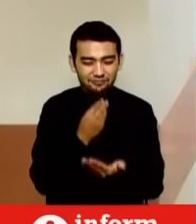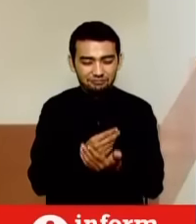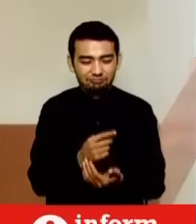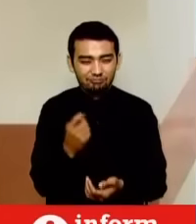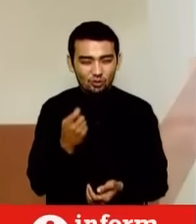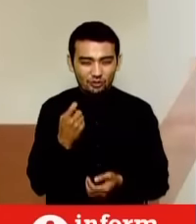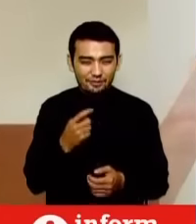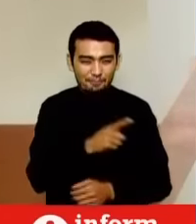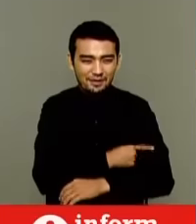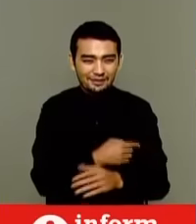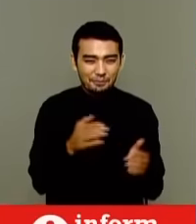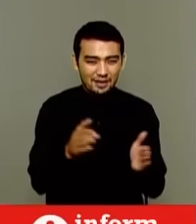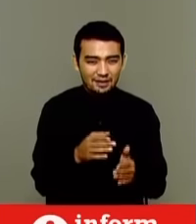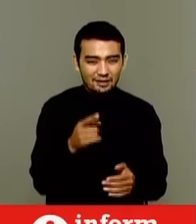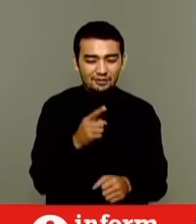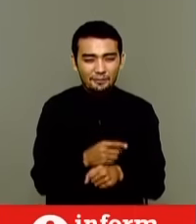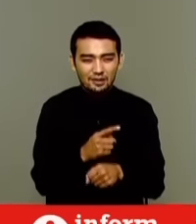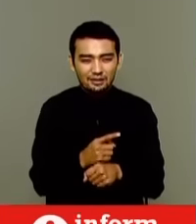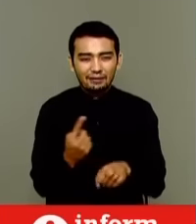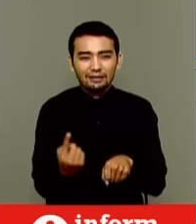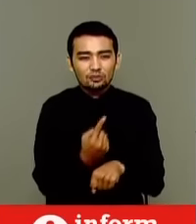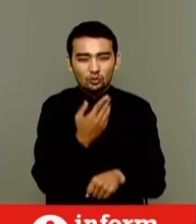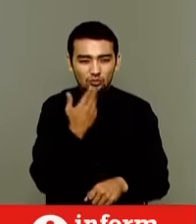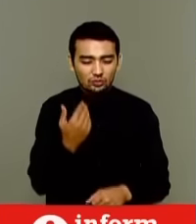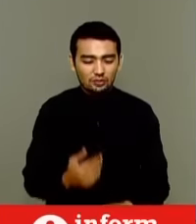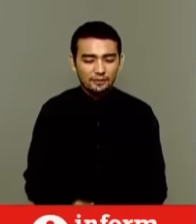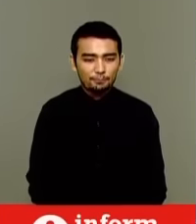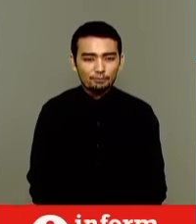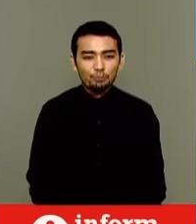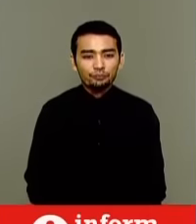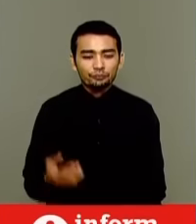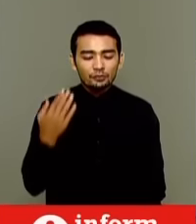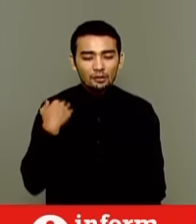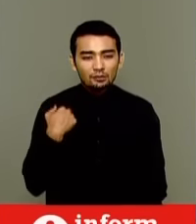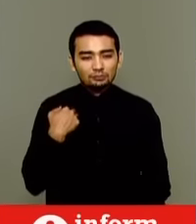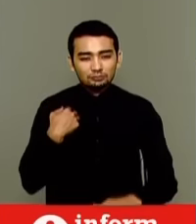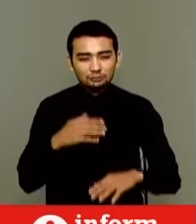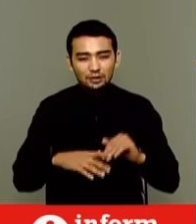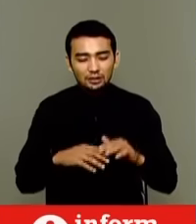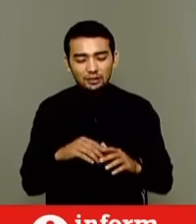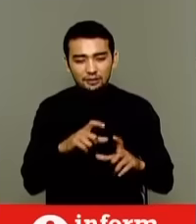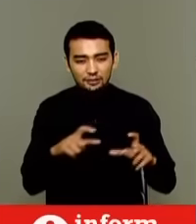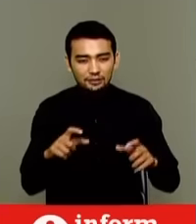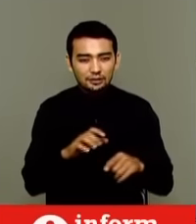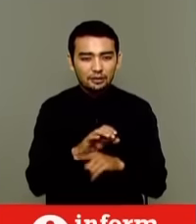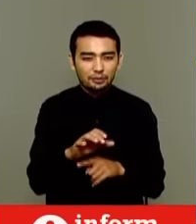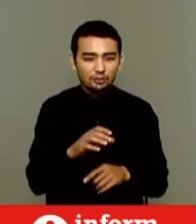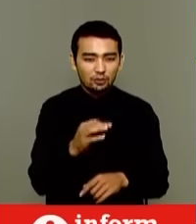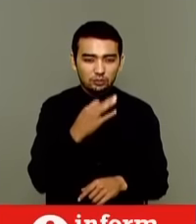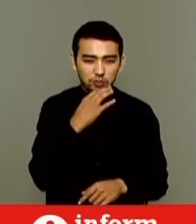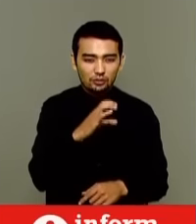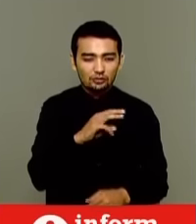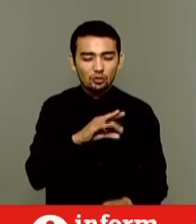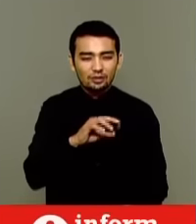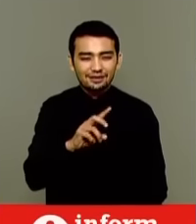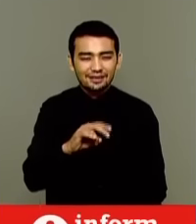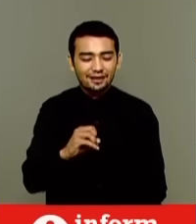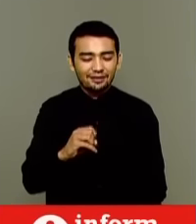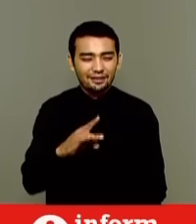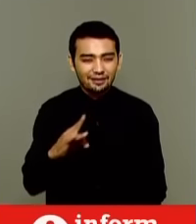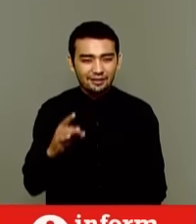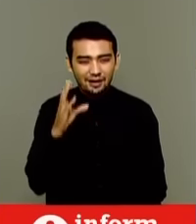единственное ограничение. Наши специалисты раньше могли дать направление на дневной стационар с приема, допустим,